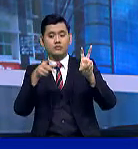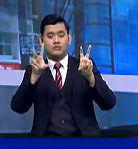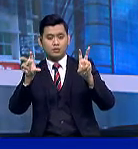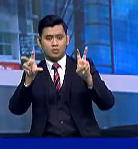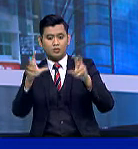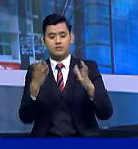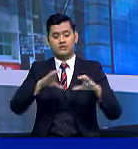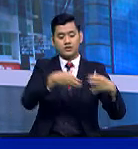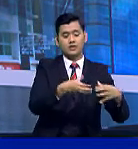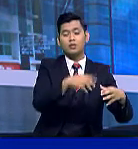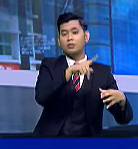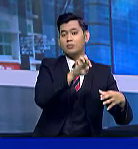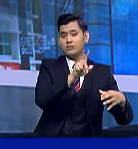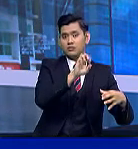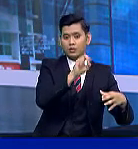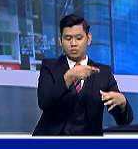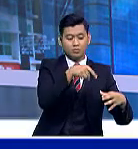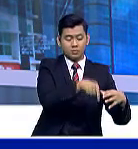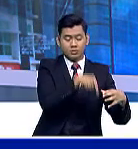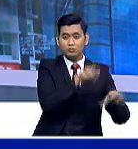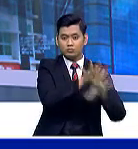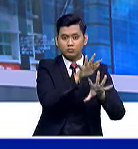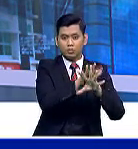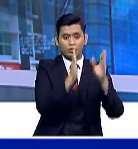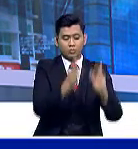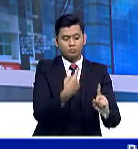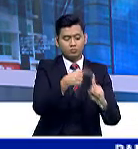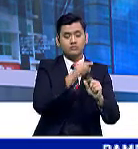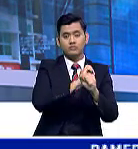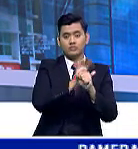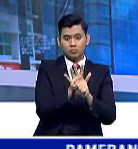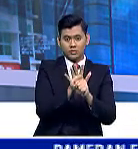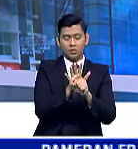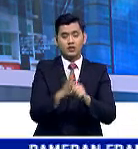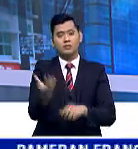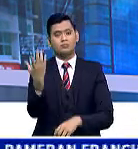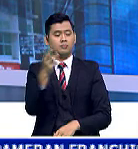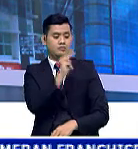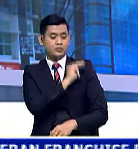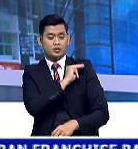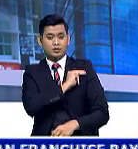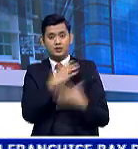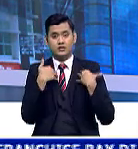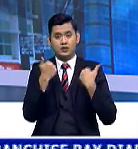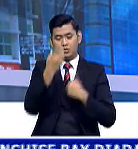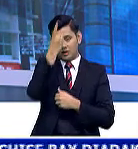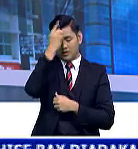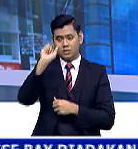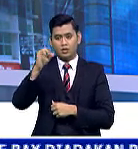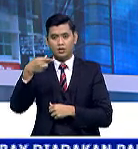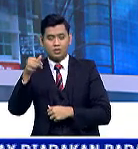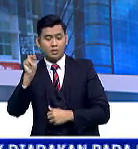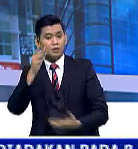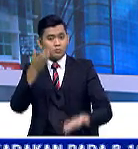jumlah paling ramai positif COVID-19. Jelas Menteri Kesihatan Datuk Seri Dr. Adham Baba, jangkitan berlaku melalui